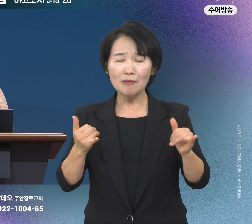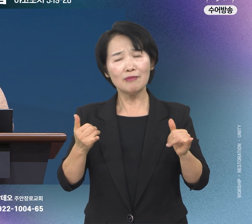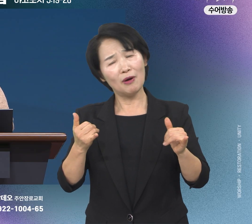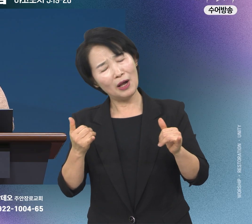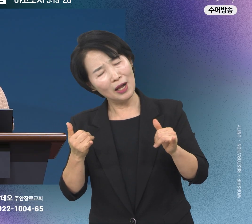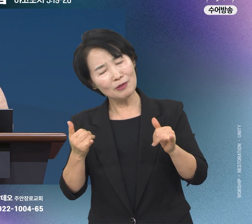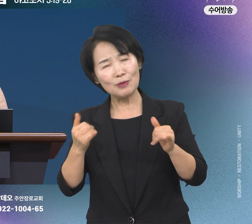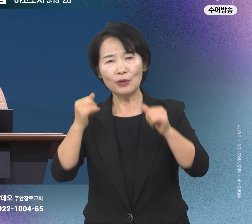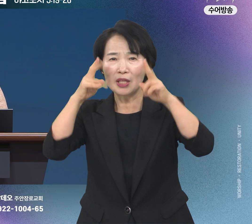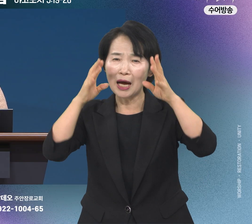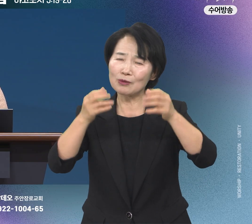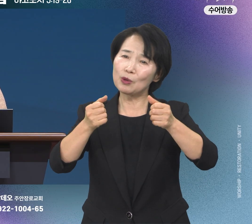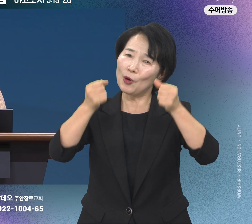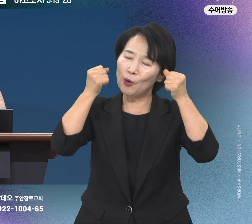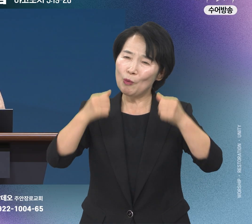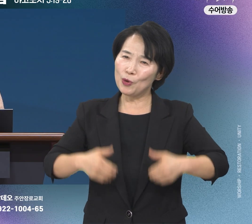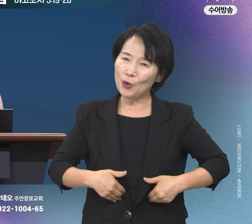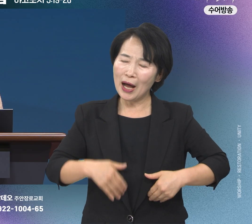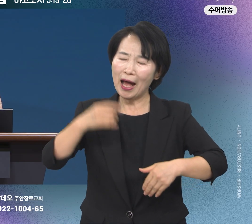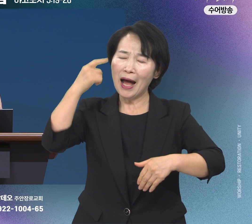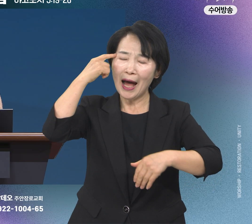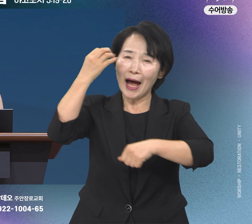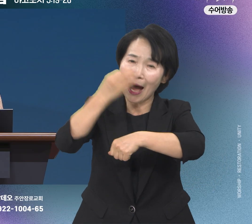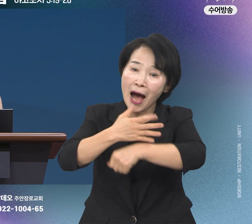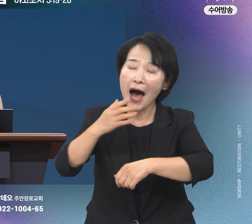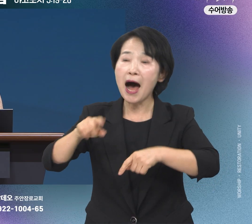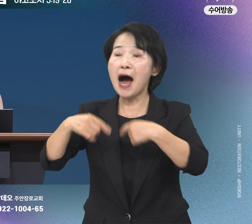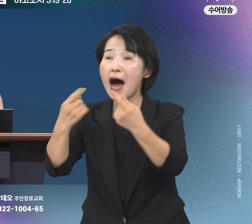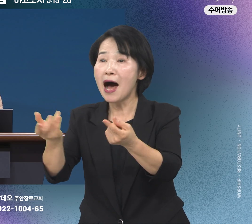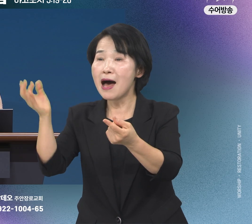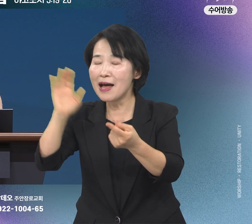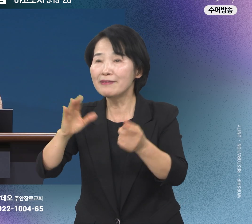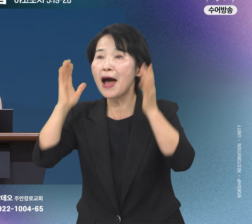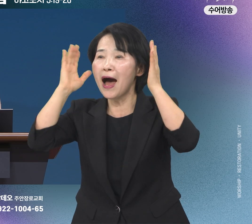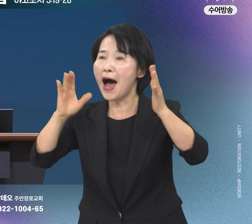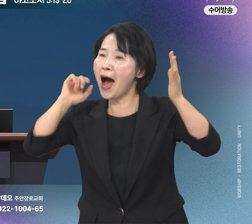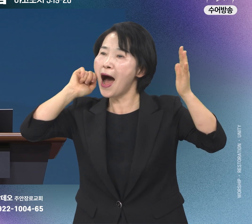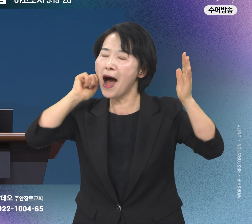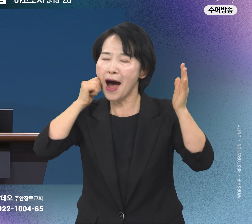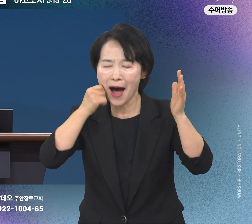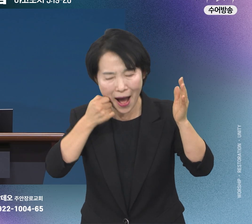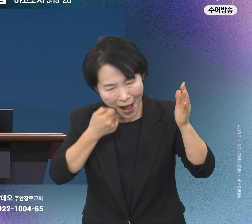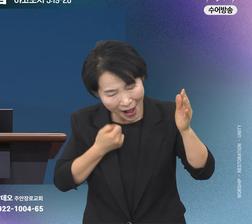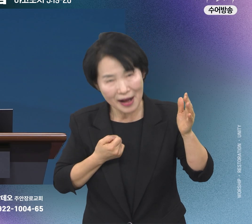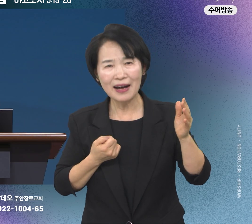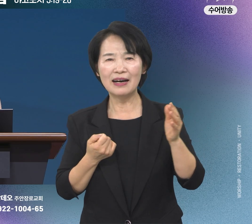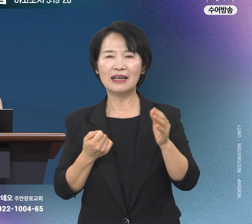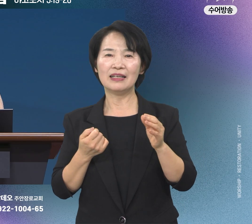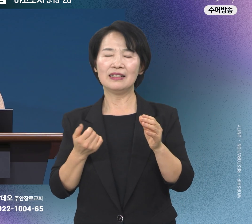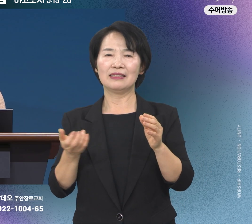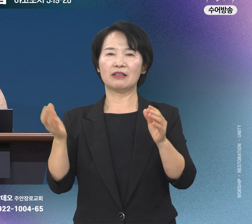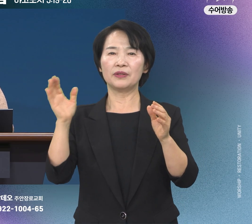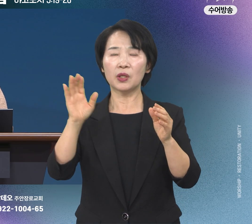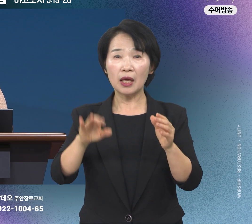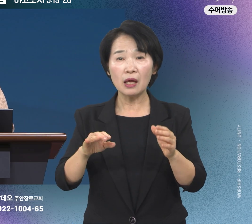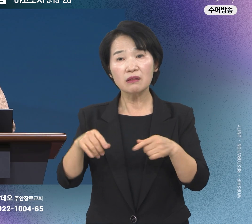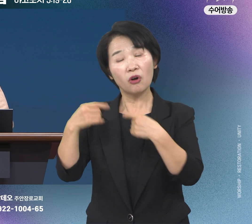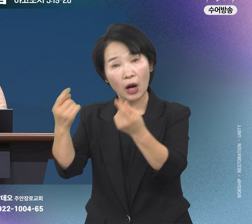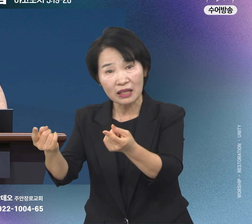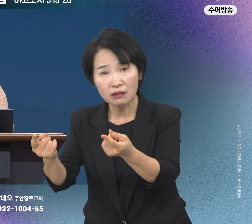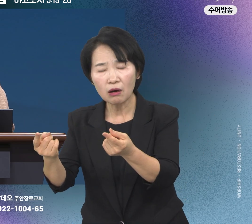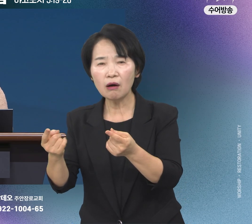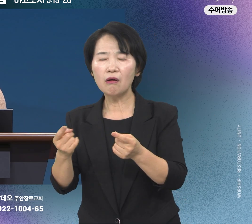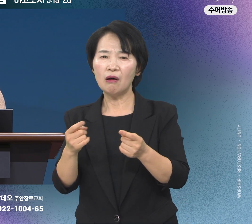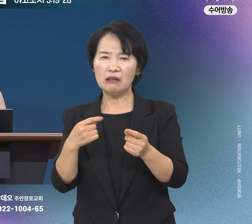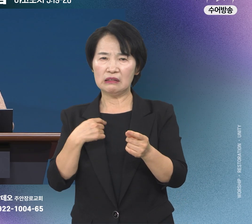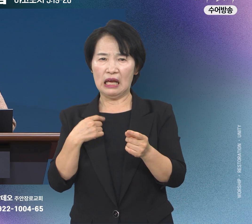싶어서 했는데 그때는 제가 신천지에 나왔다는 그 사실을 이야기하는 것이 지금보다 훨씬 더 어려운 시기였어요. 그래서